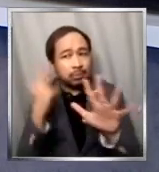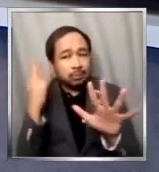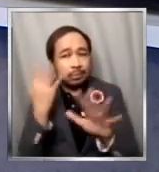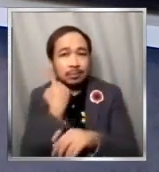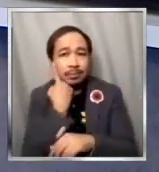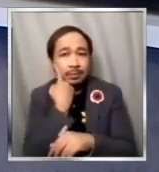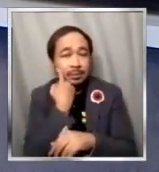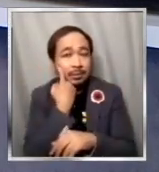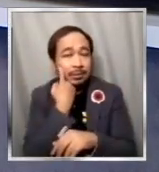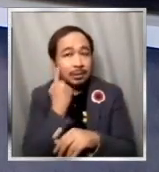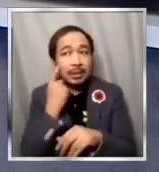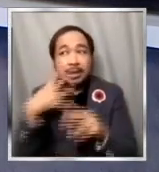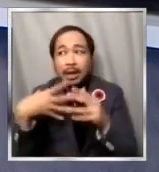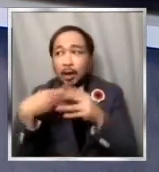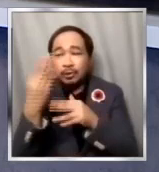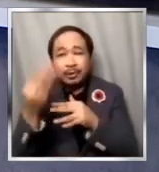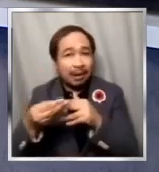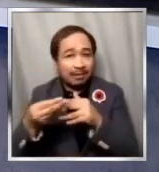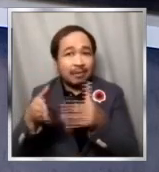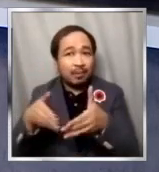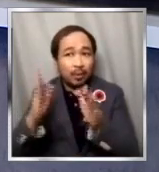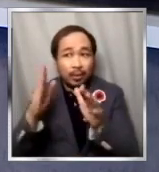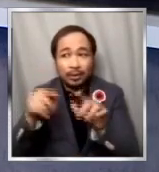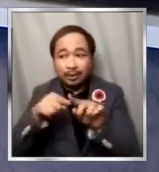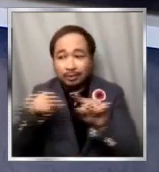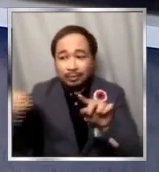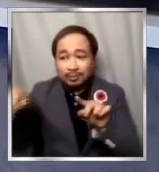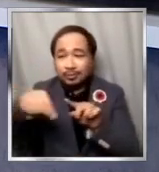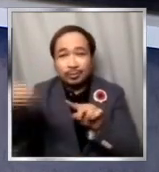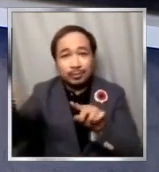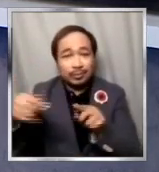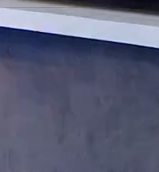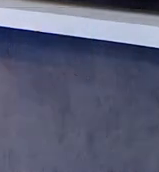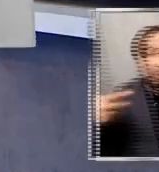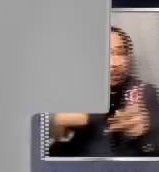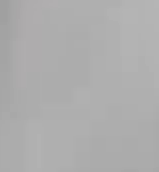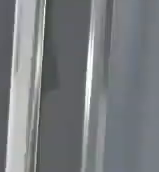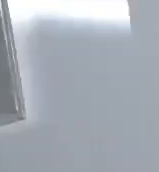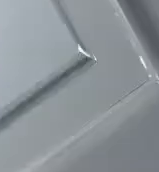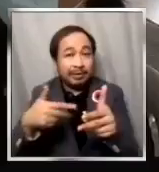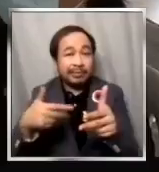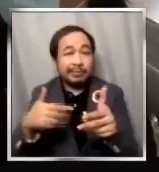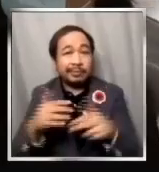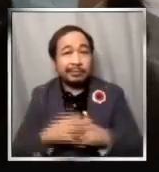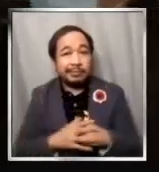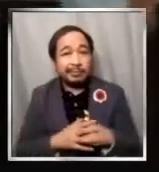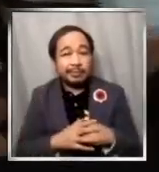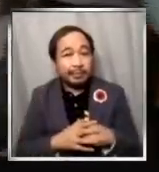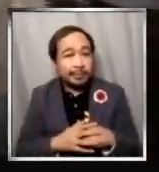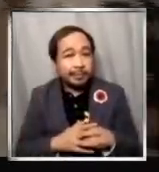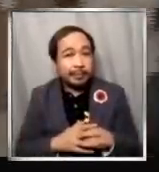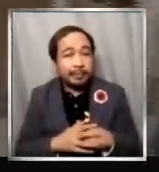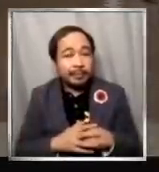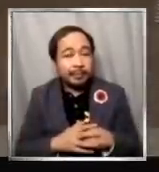labas ng gusali at tumawid pa ng kalsada. Nakatutok si Maki Pulido.